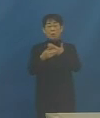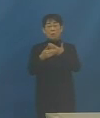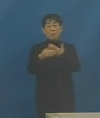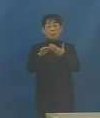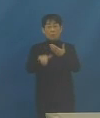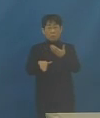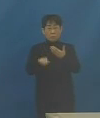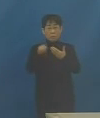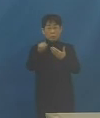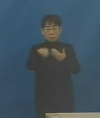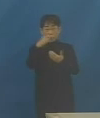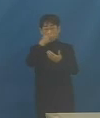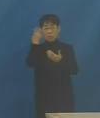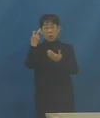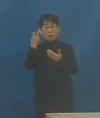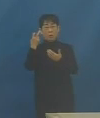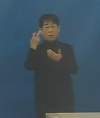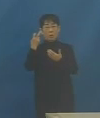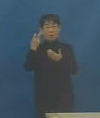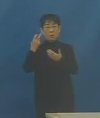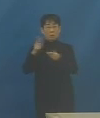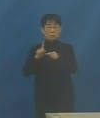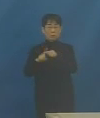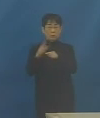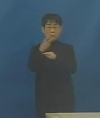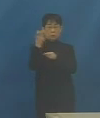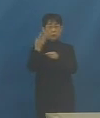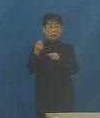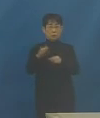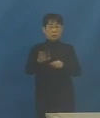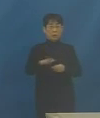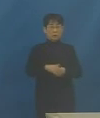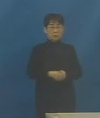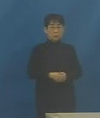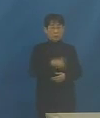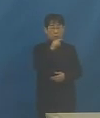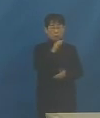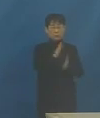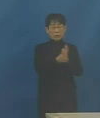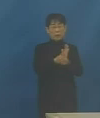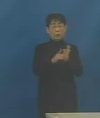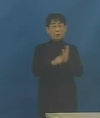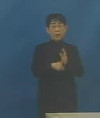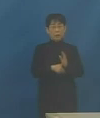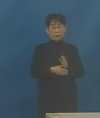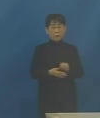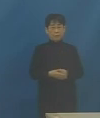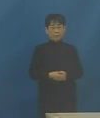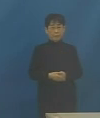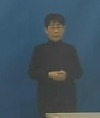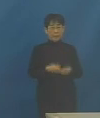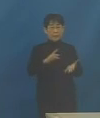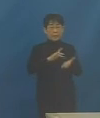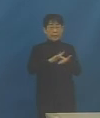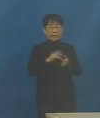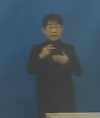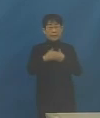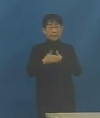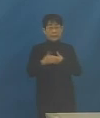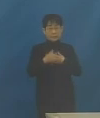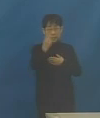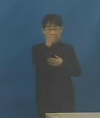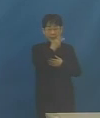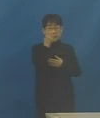ですねええまあ栽培あの本件の場合はこのあの新検査診療のあの